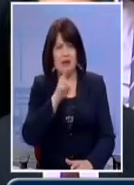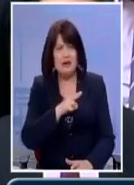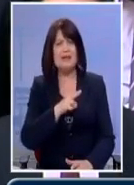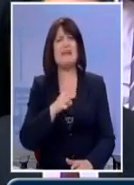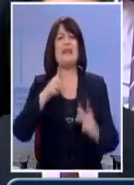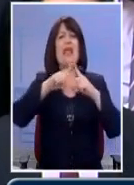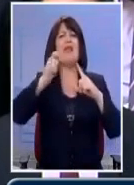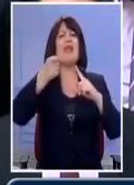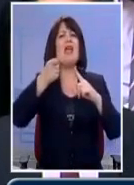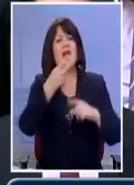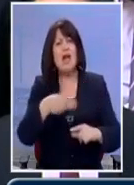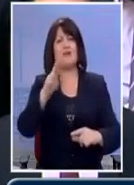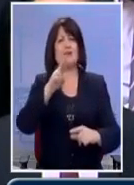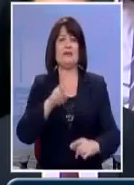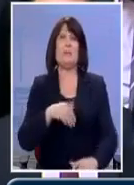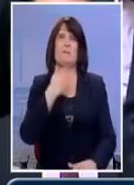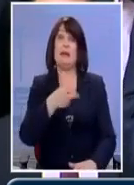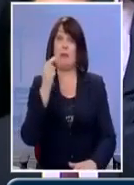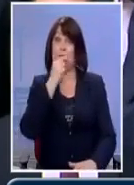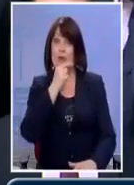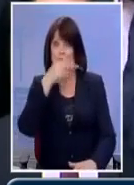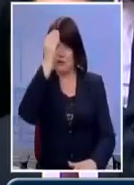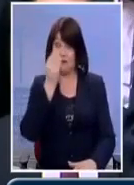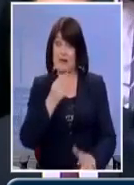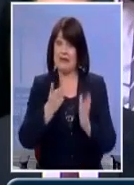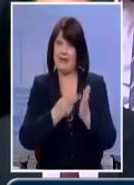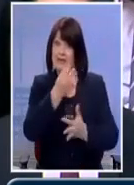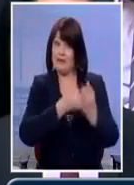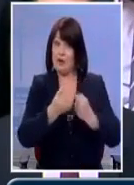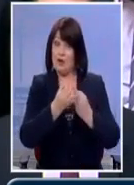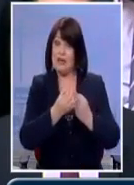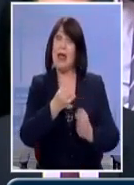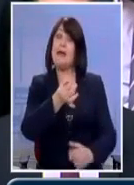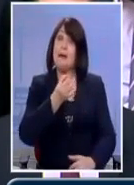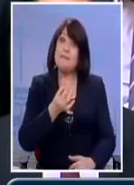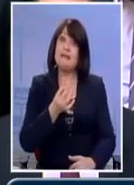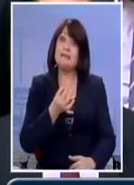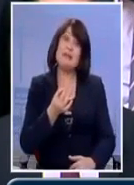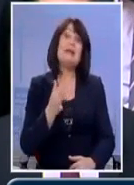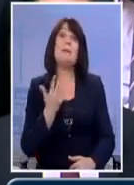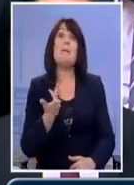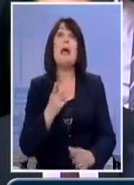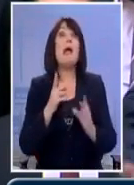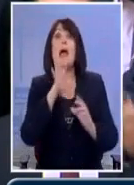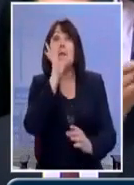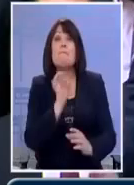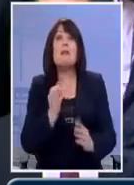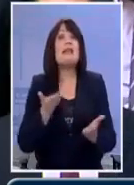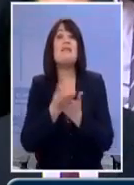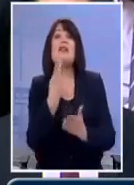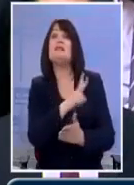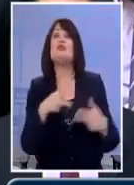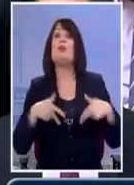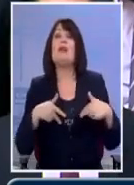θα είναι όμως στη δευτερολογία του ο κύριος Πρωθυπουργός να αναφέρει ποια είναι η ρεαλιστική πρόταση της